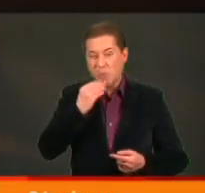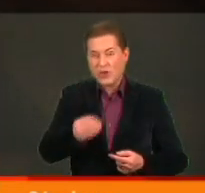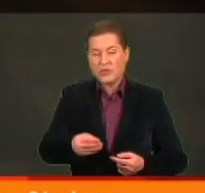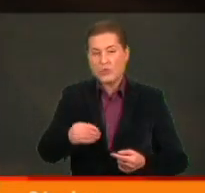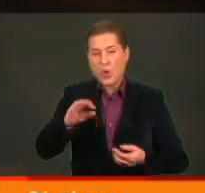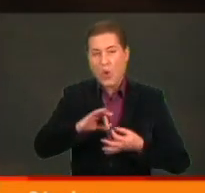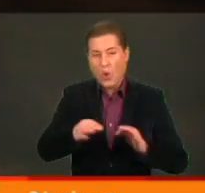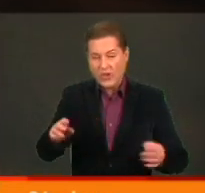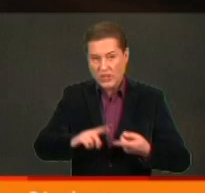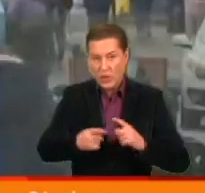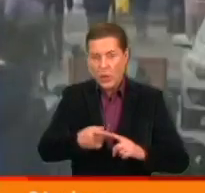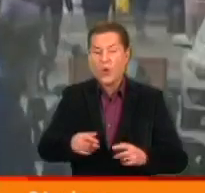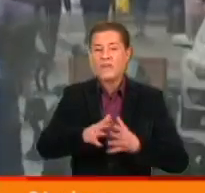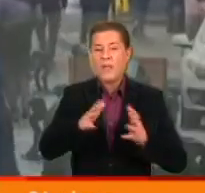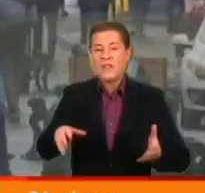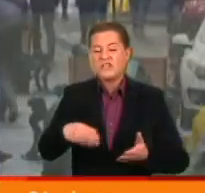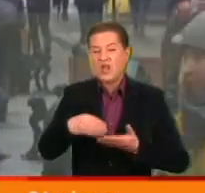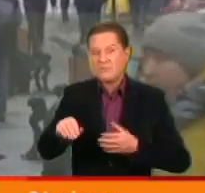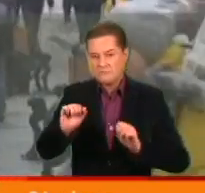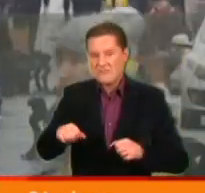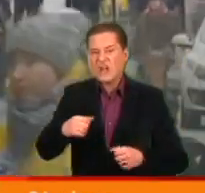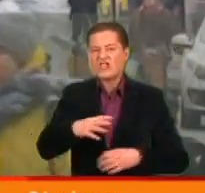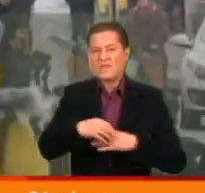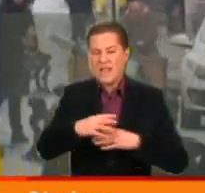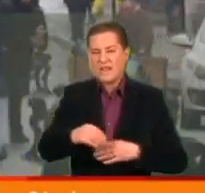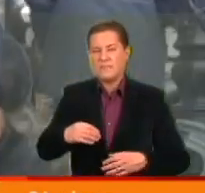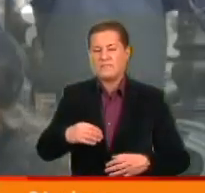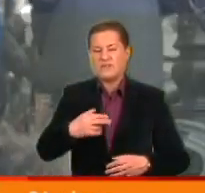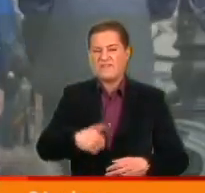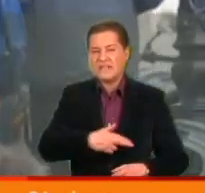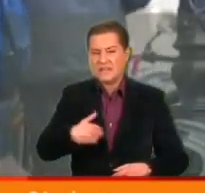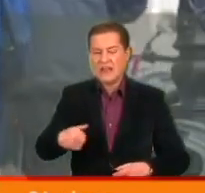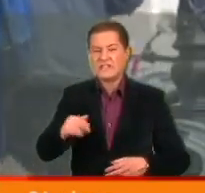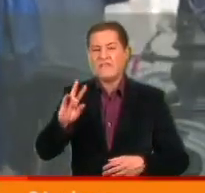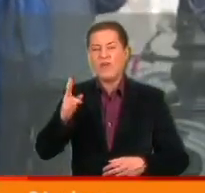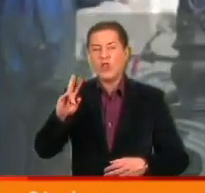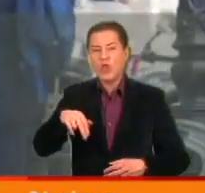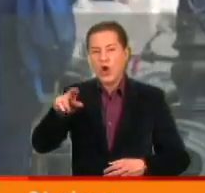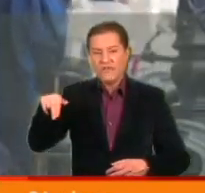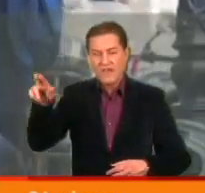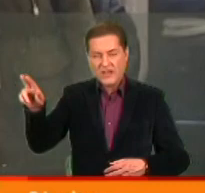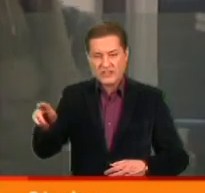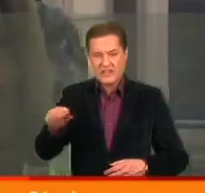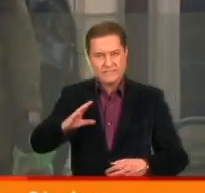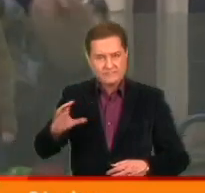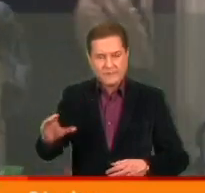найвища купівельна спроможність у шведів, швейцарців та норвежців. Українці ж спроможні платити за товари